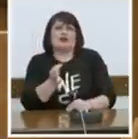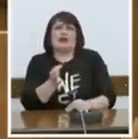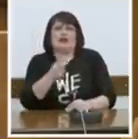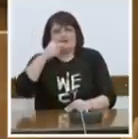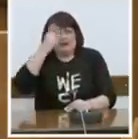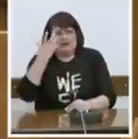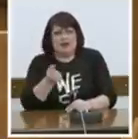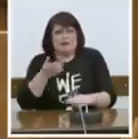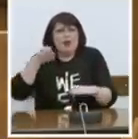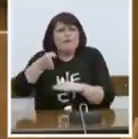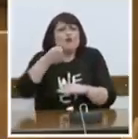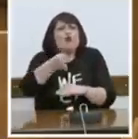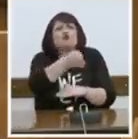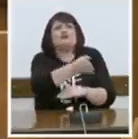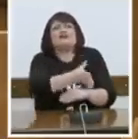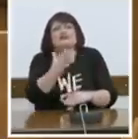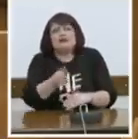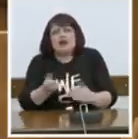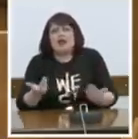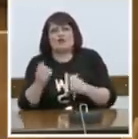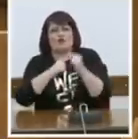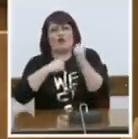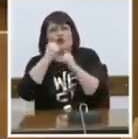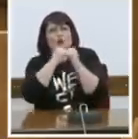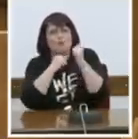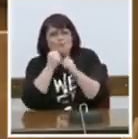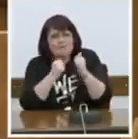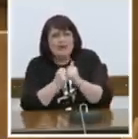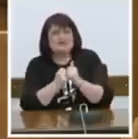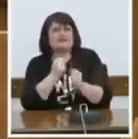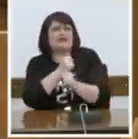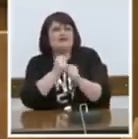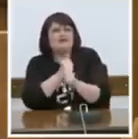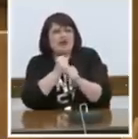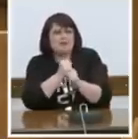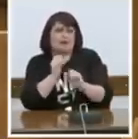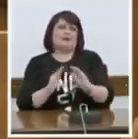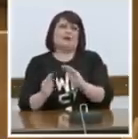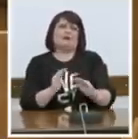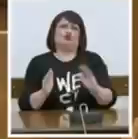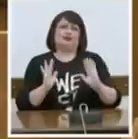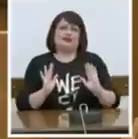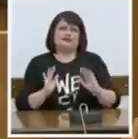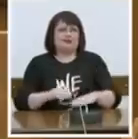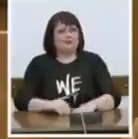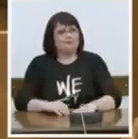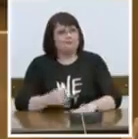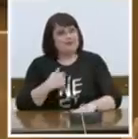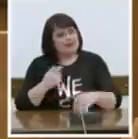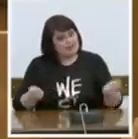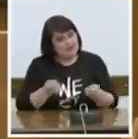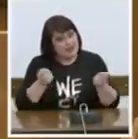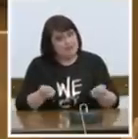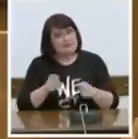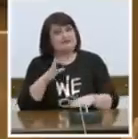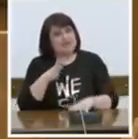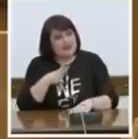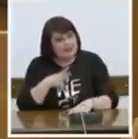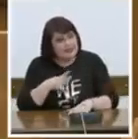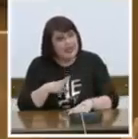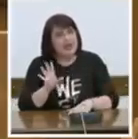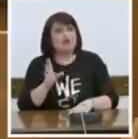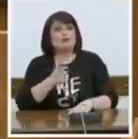πρόσβασή τους δηλαδή στις δομές και στην φαρμακευτική κάλυψη. Θα είμαστε και θέλουμε να είμαστε